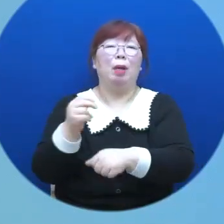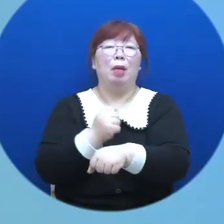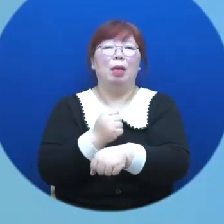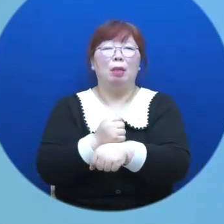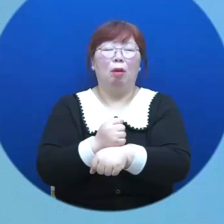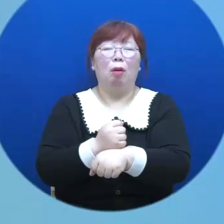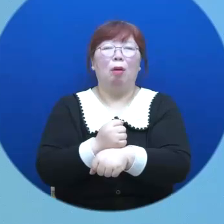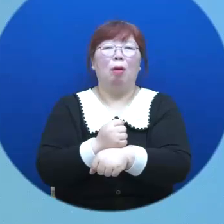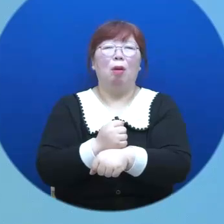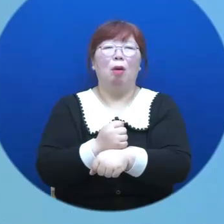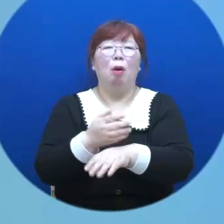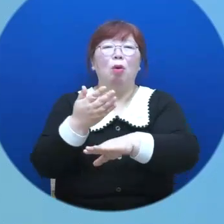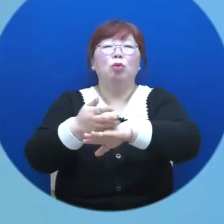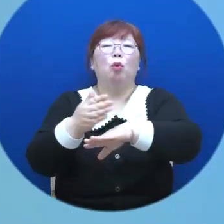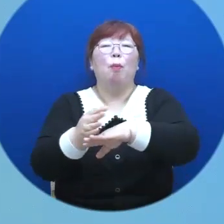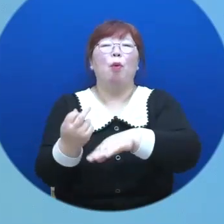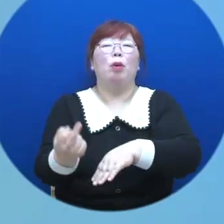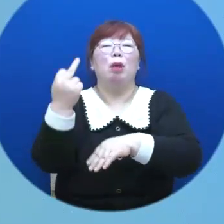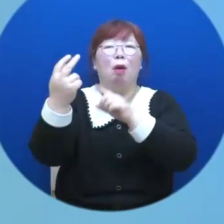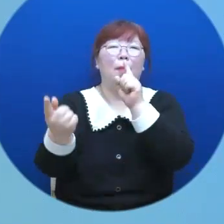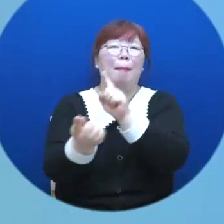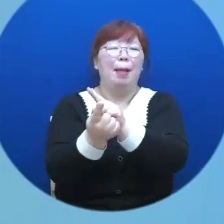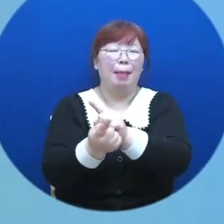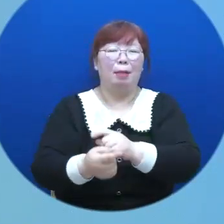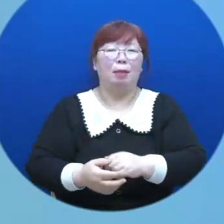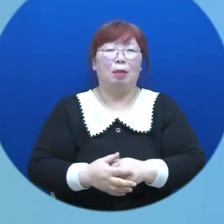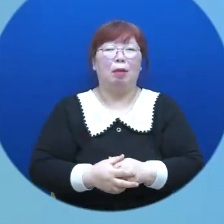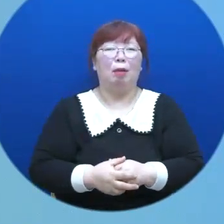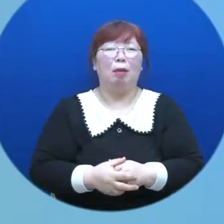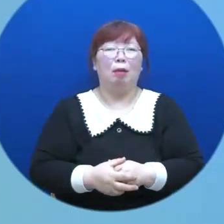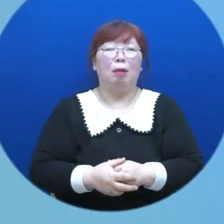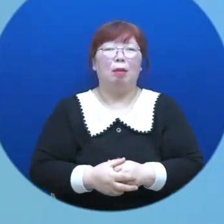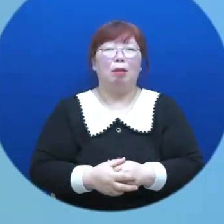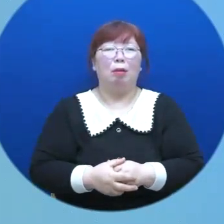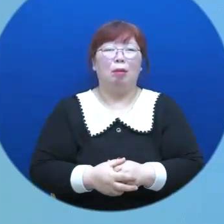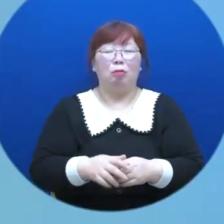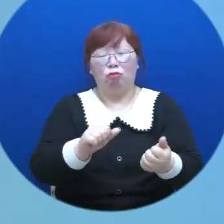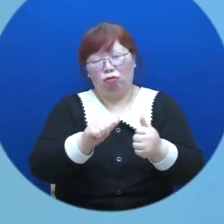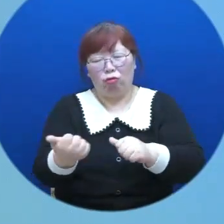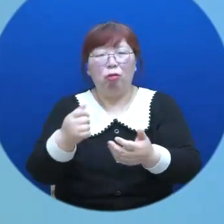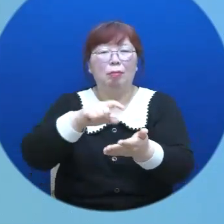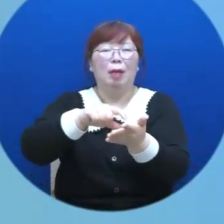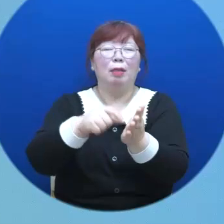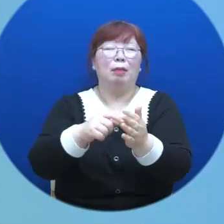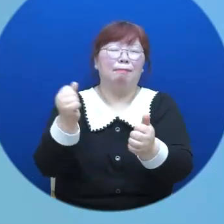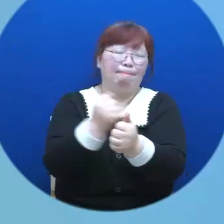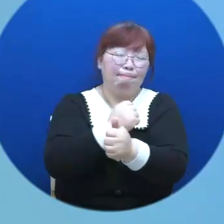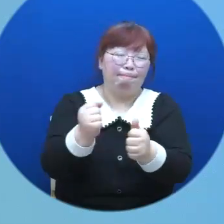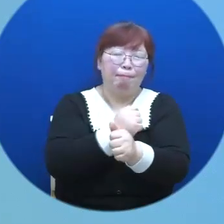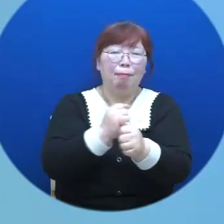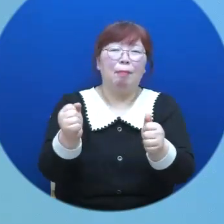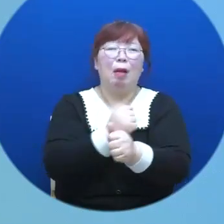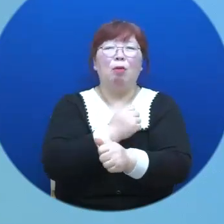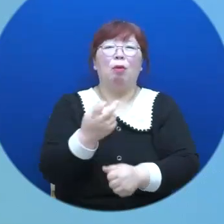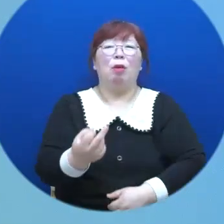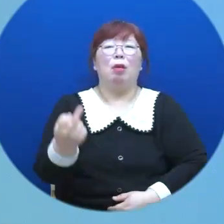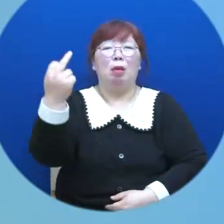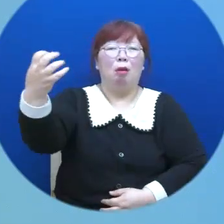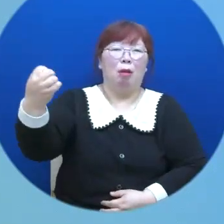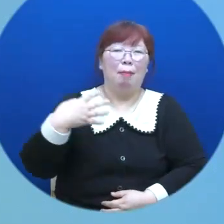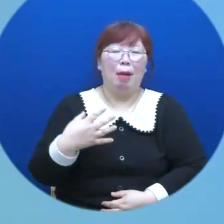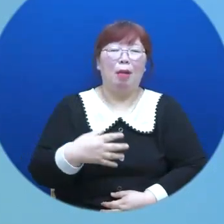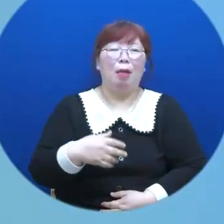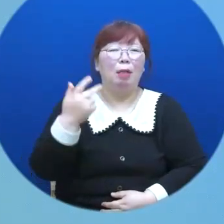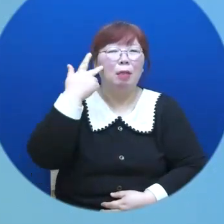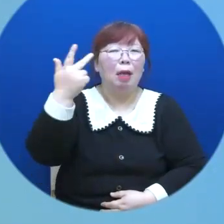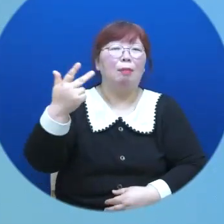조폭 형한테 걸렸어. 그래서 아주 죽도록 맞은 거예요. 그리고 형이 협박하는 거예요. 다음